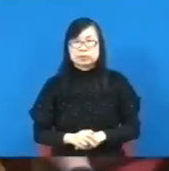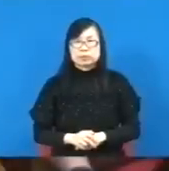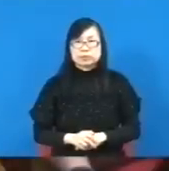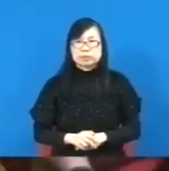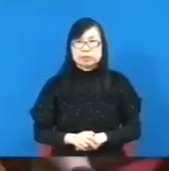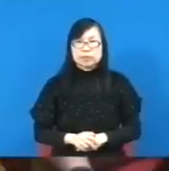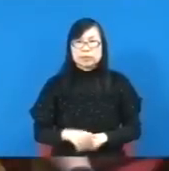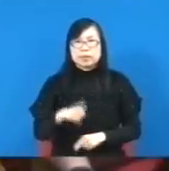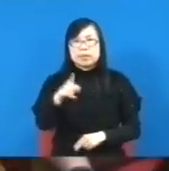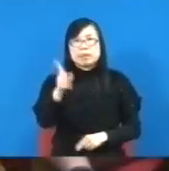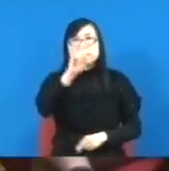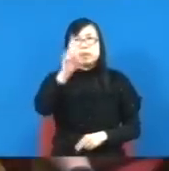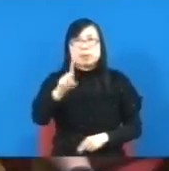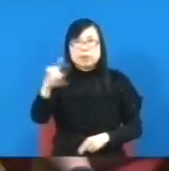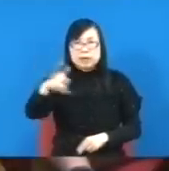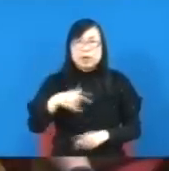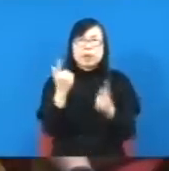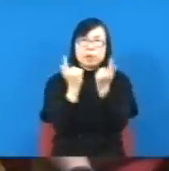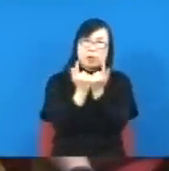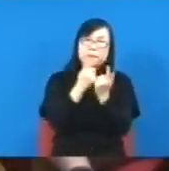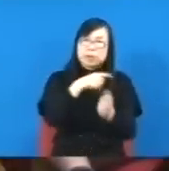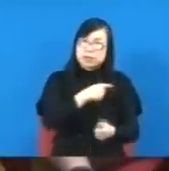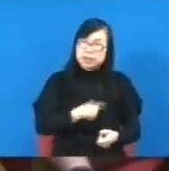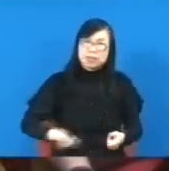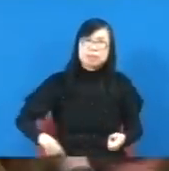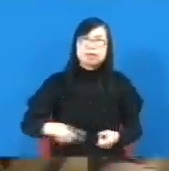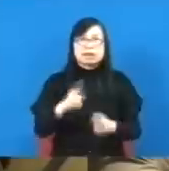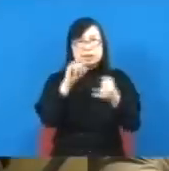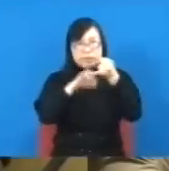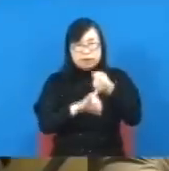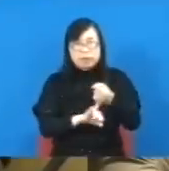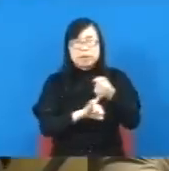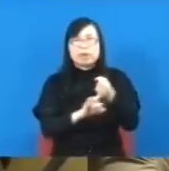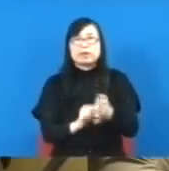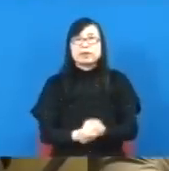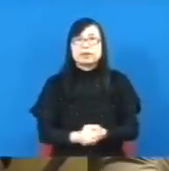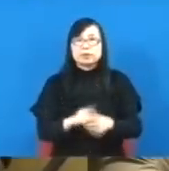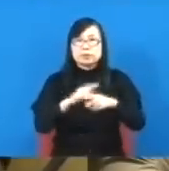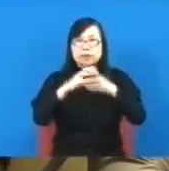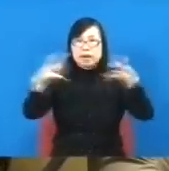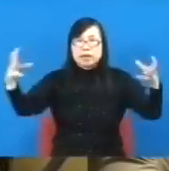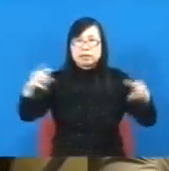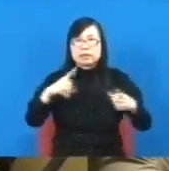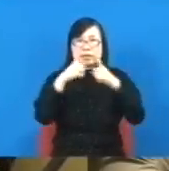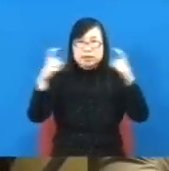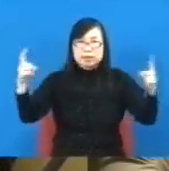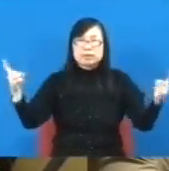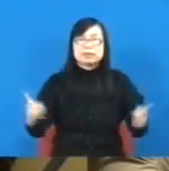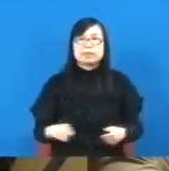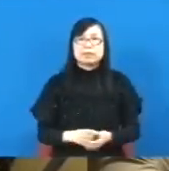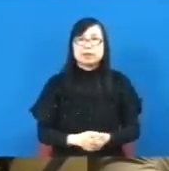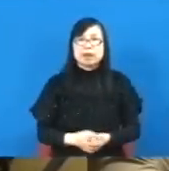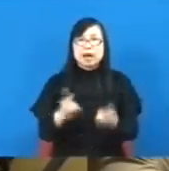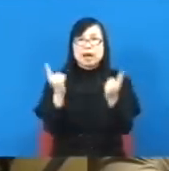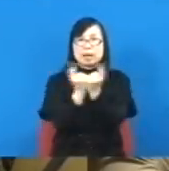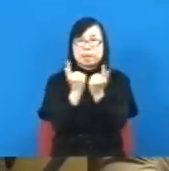兄，你在哪裡來啊？北京、 安徽、西安、 上海。嗱，如果大城市嗰啲，咪有咗自己作都作為自己上海、